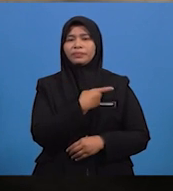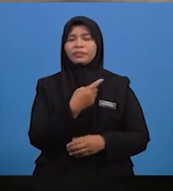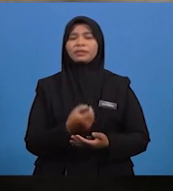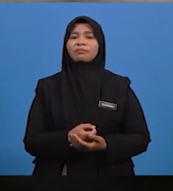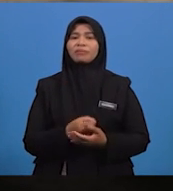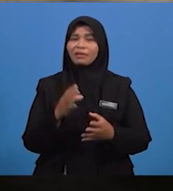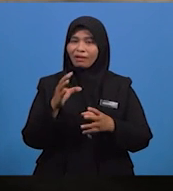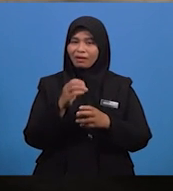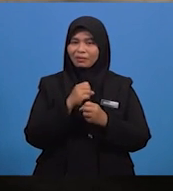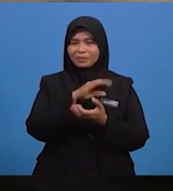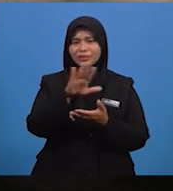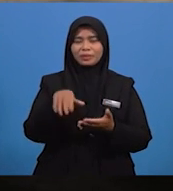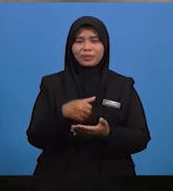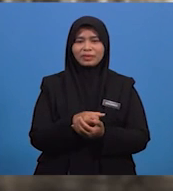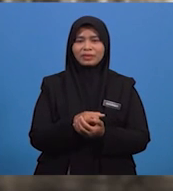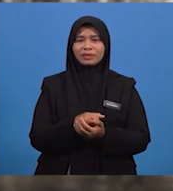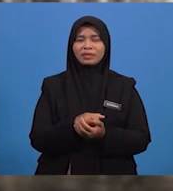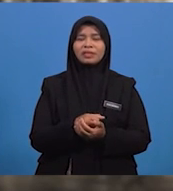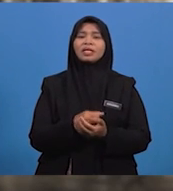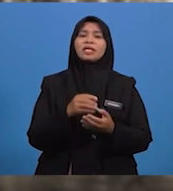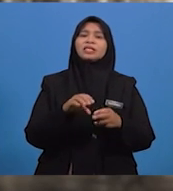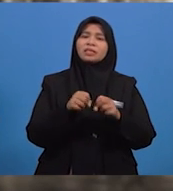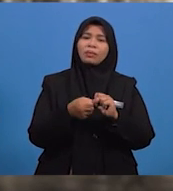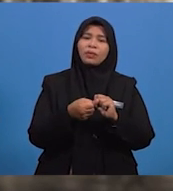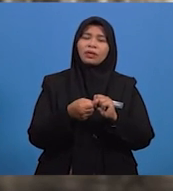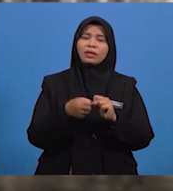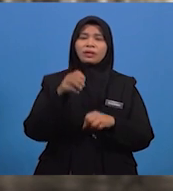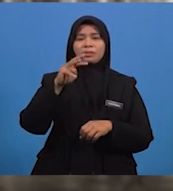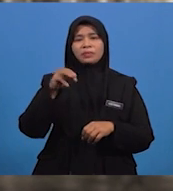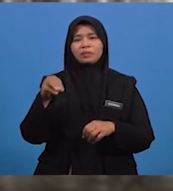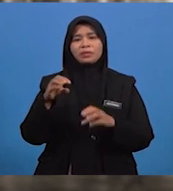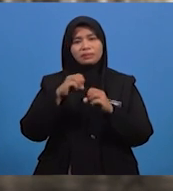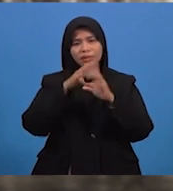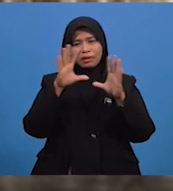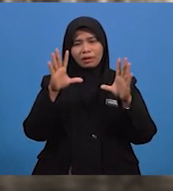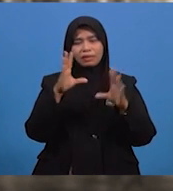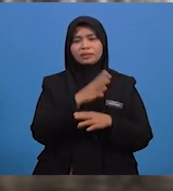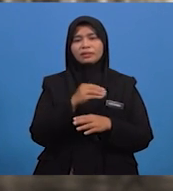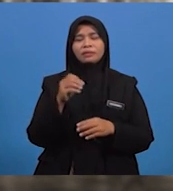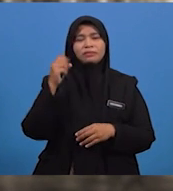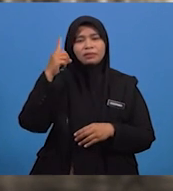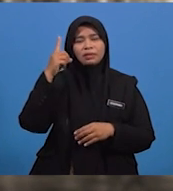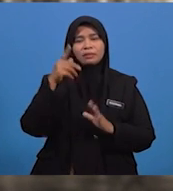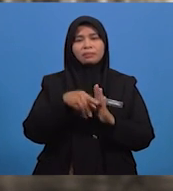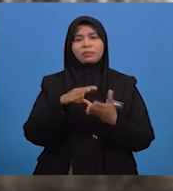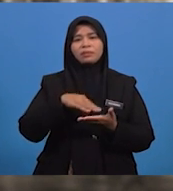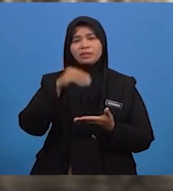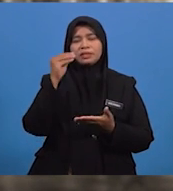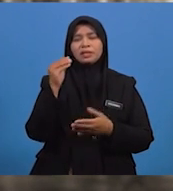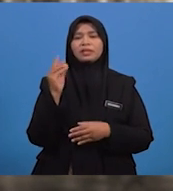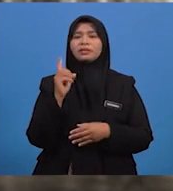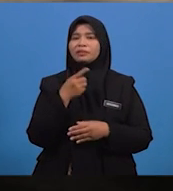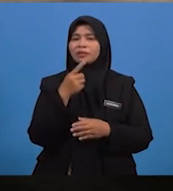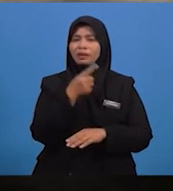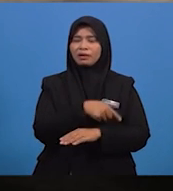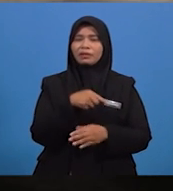Dapat semuanya bukan? Semoga murid-murid jelas dan faham pembelajaran kita pada hari